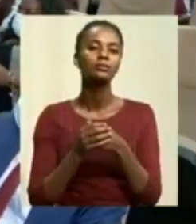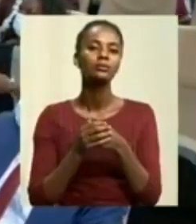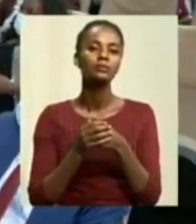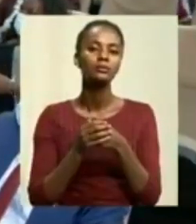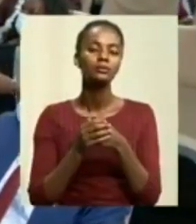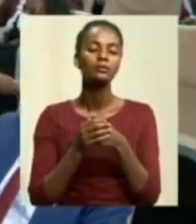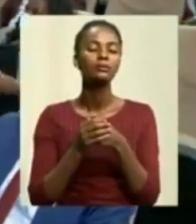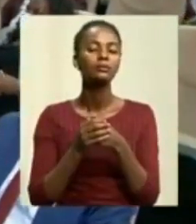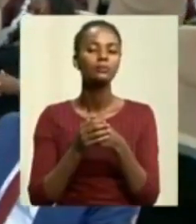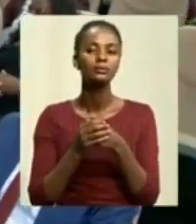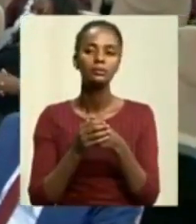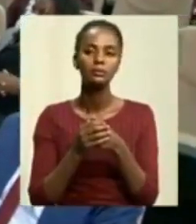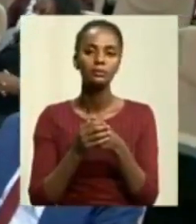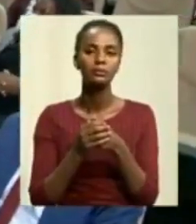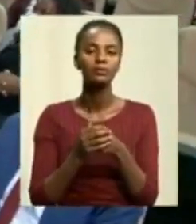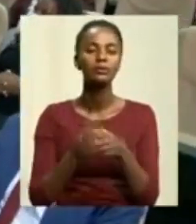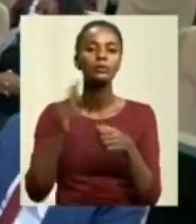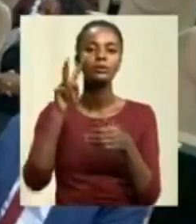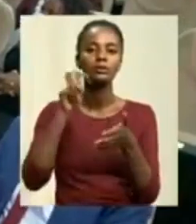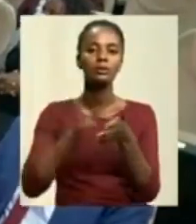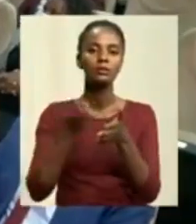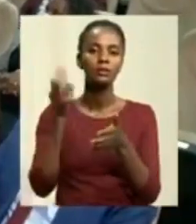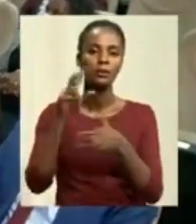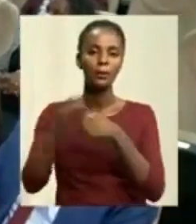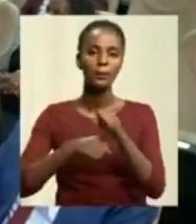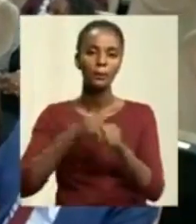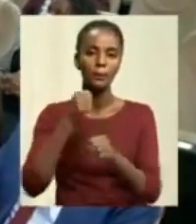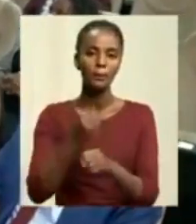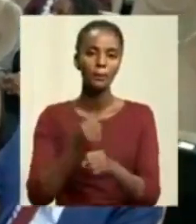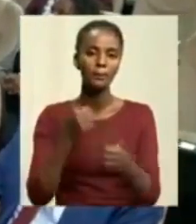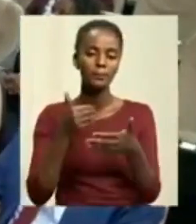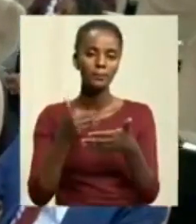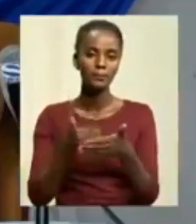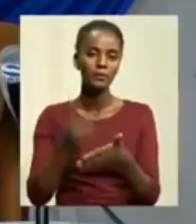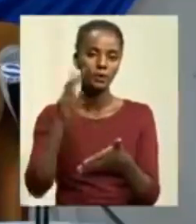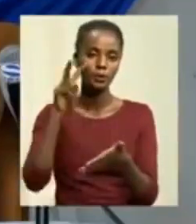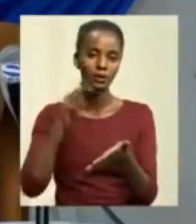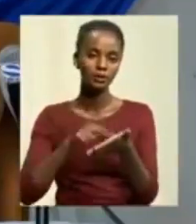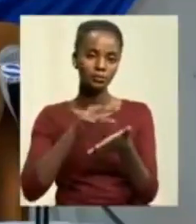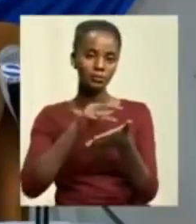በሌላ በኩልም ምክር ቤቱ ለ2012 ዓ.ም የቀረበለትን